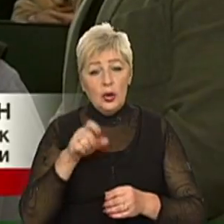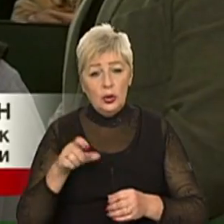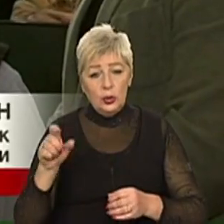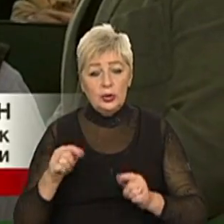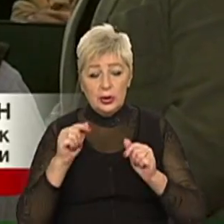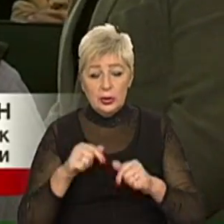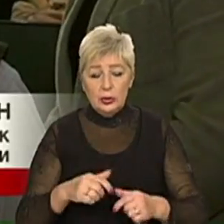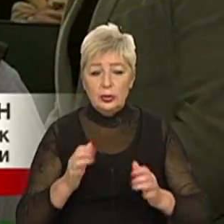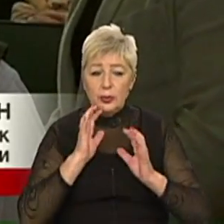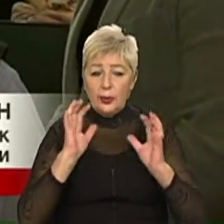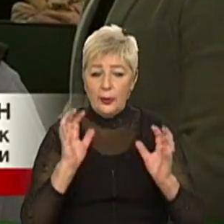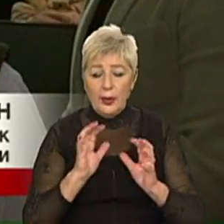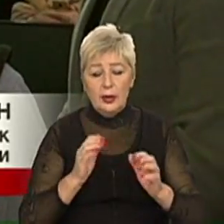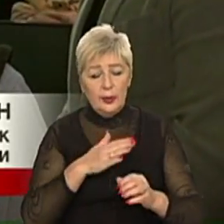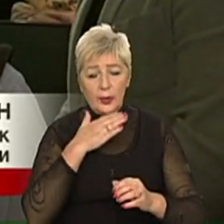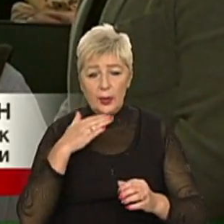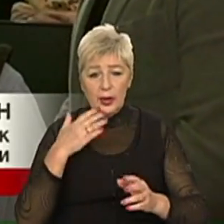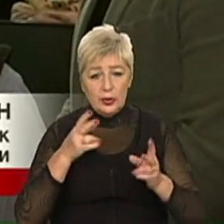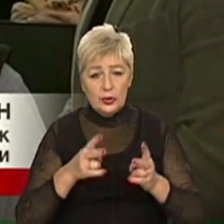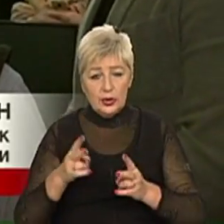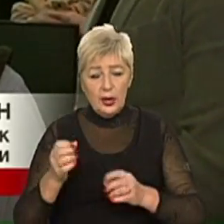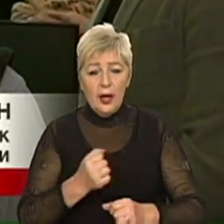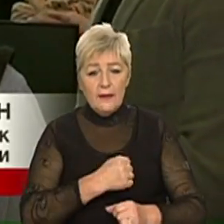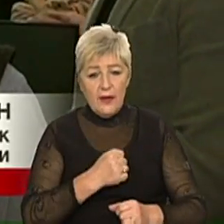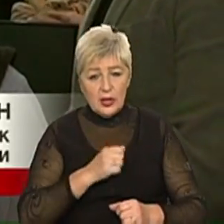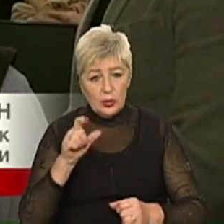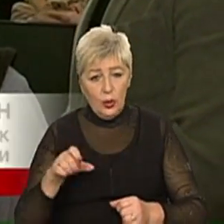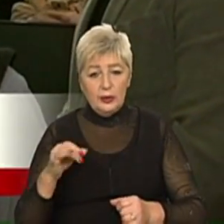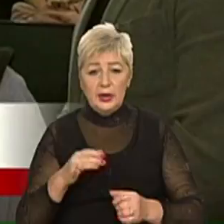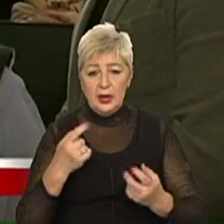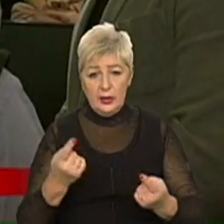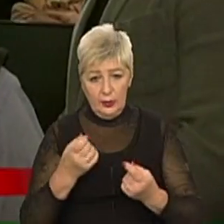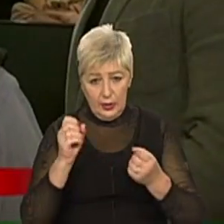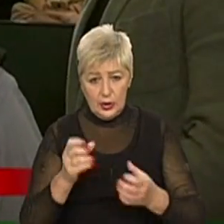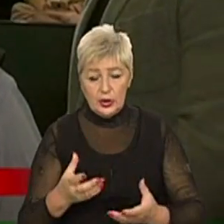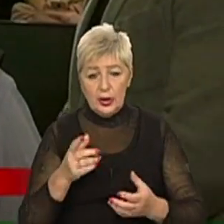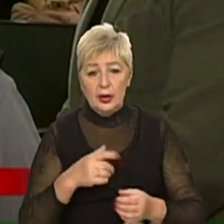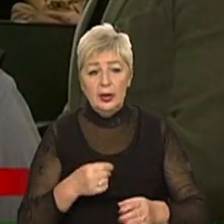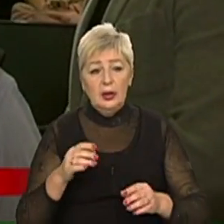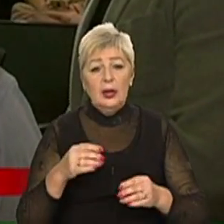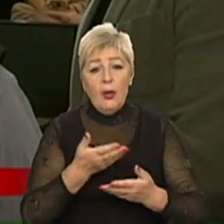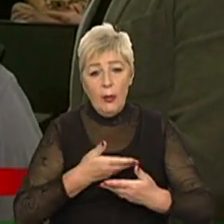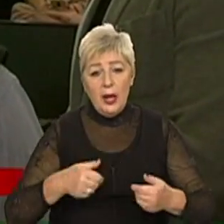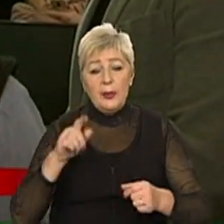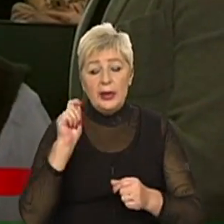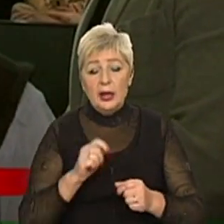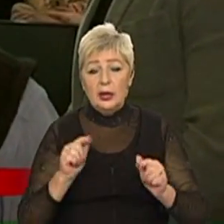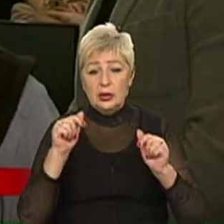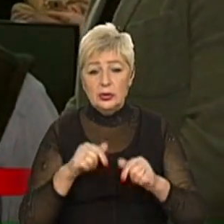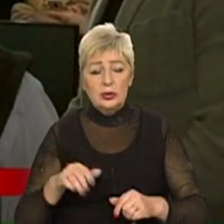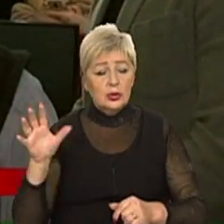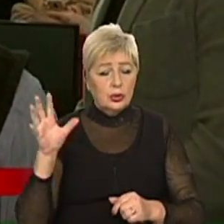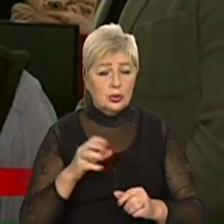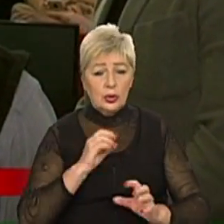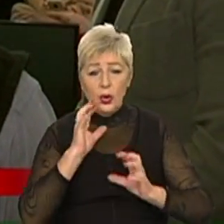Люди тут подбали про багатьох жертв – військових та цивільних. Вони – експерти в наданні допомоги на полі бою. Ми приїхали сюди з